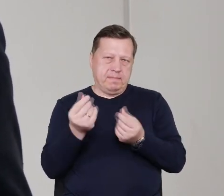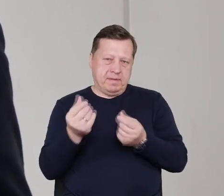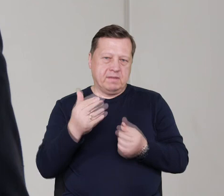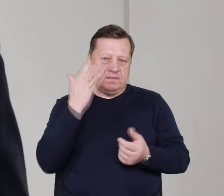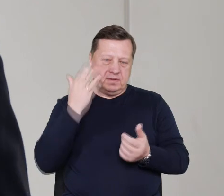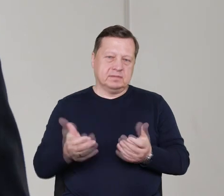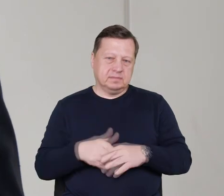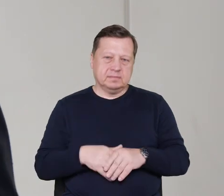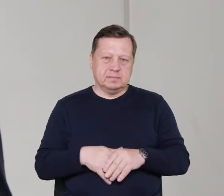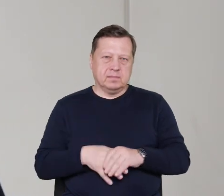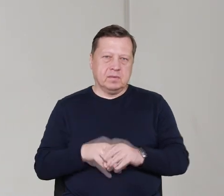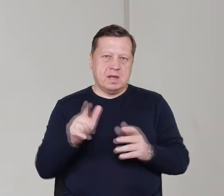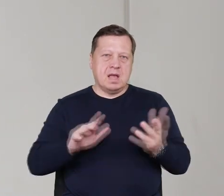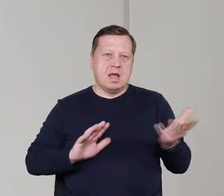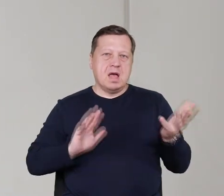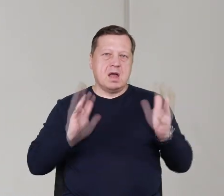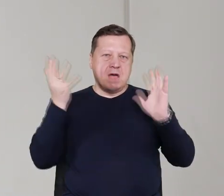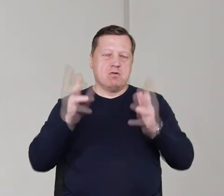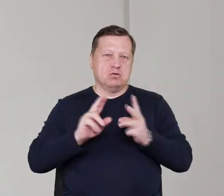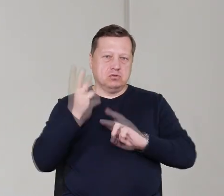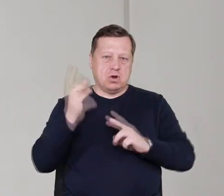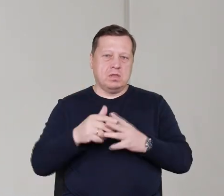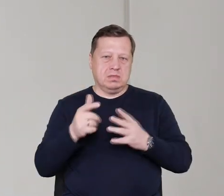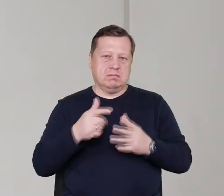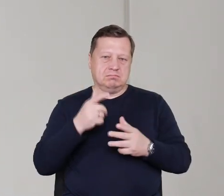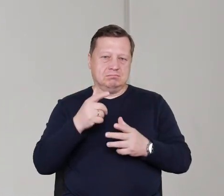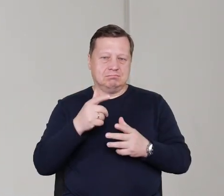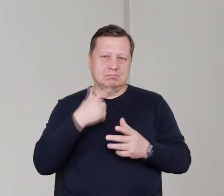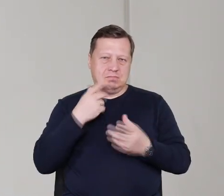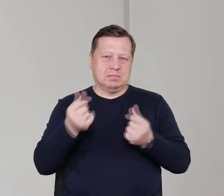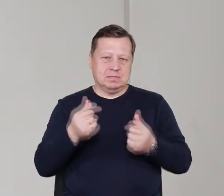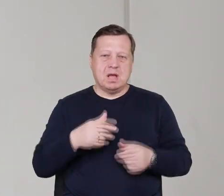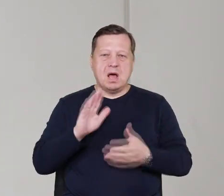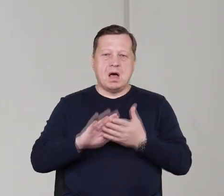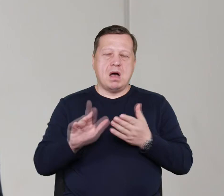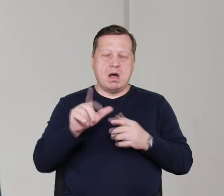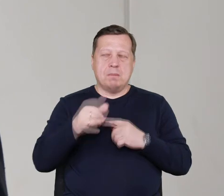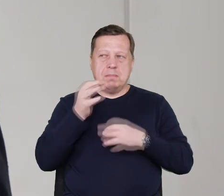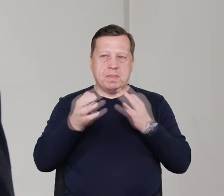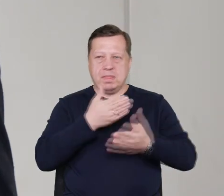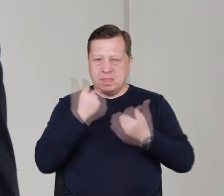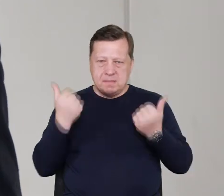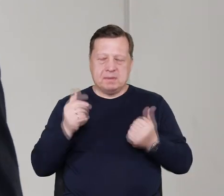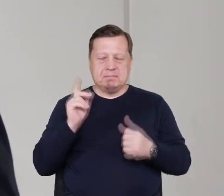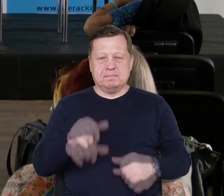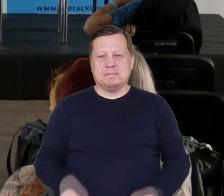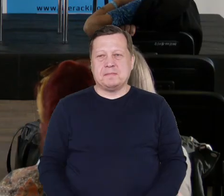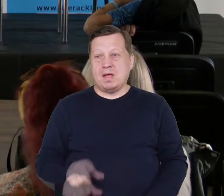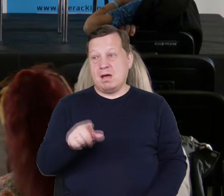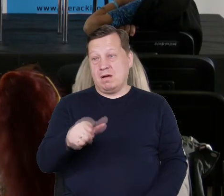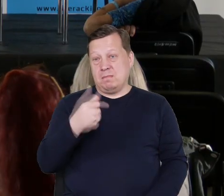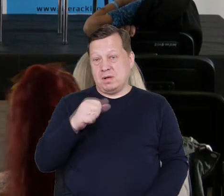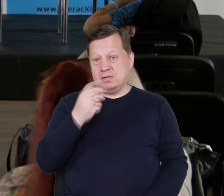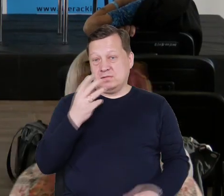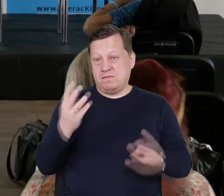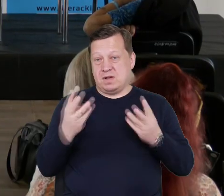rewolucja nie robią się tylko z przyczyn ideologicznych Przepraszam że a nie mam pytań ale jak już państwo się tak ludzi liście ale to bardzo ważne